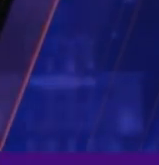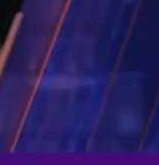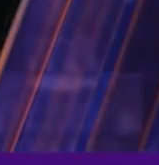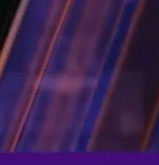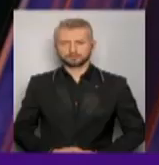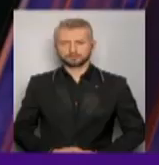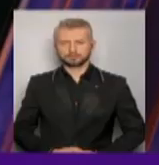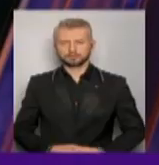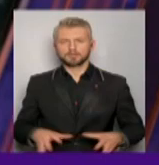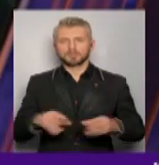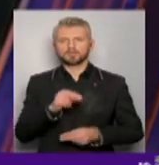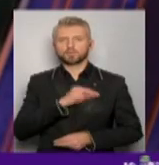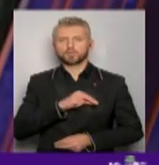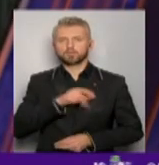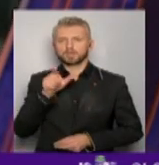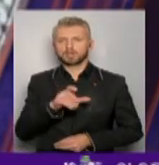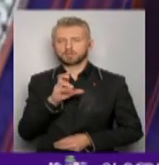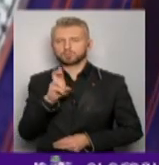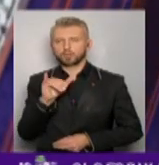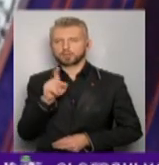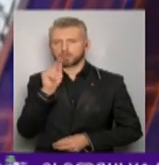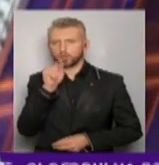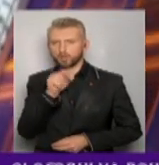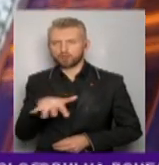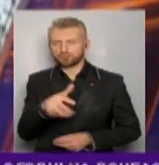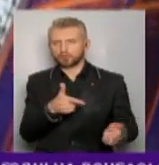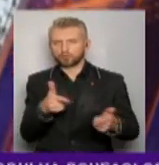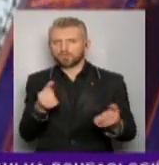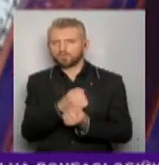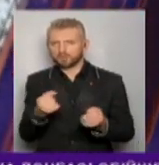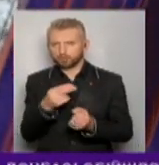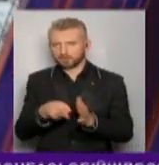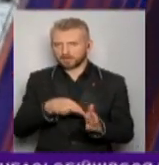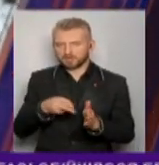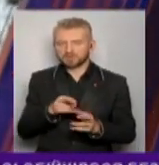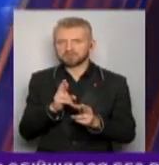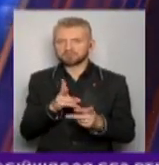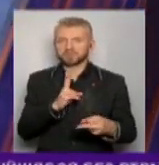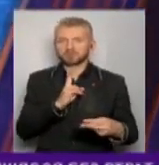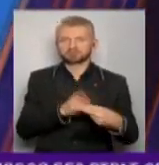січні співробітник СБУ з Луганщини готував вибух на залізниці. Як вдалося запобігти теракту?